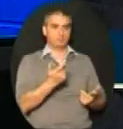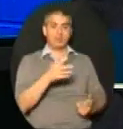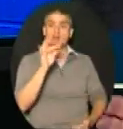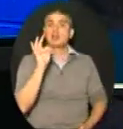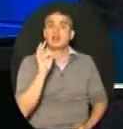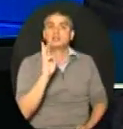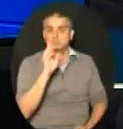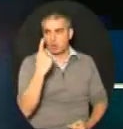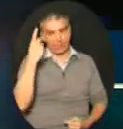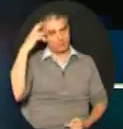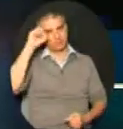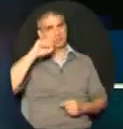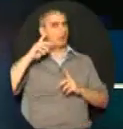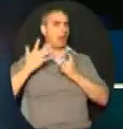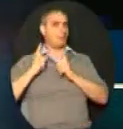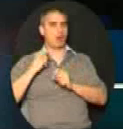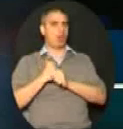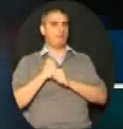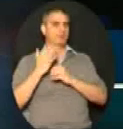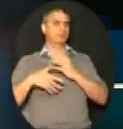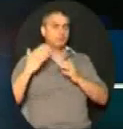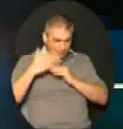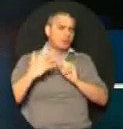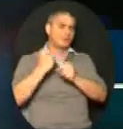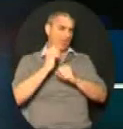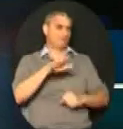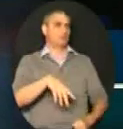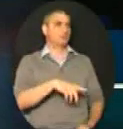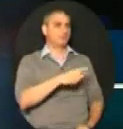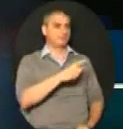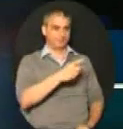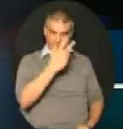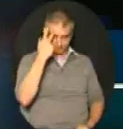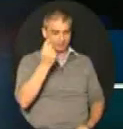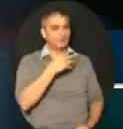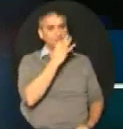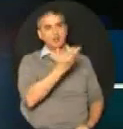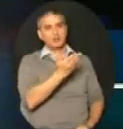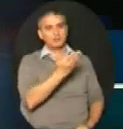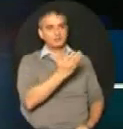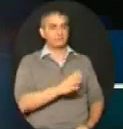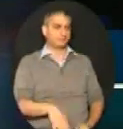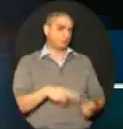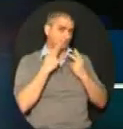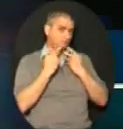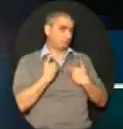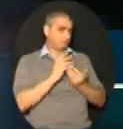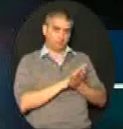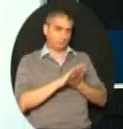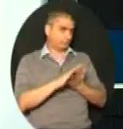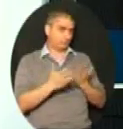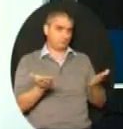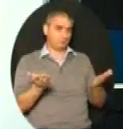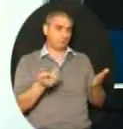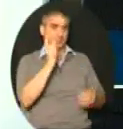כל אחד יש לו תיאוריה אחרת, למה זה לא עובד, בסוף זה יעבור. טליה ססון, זו אני חייבת התשובה לשאלה שלי. התשובה שלי היא פשוטה,